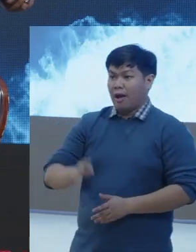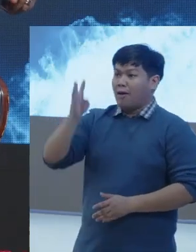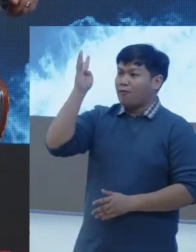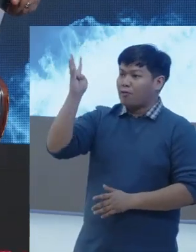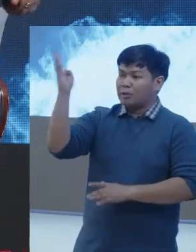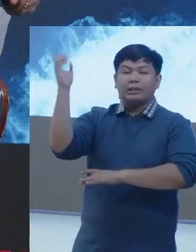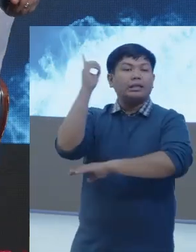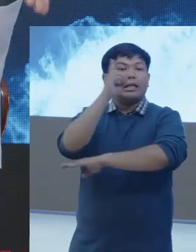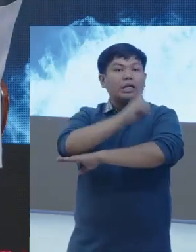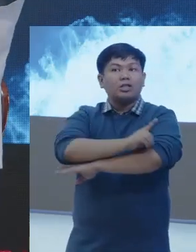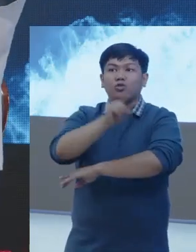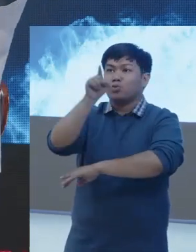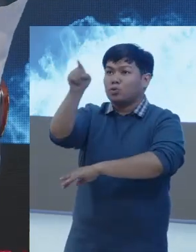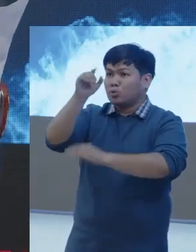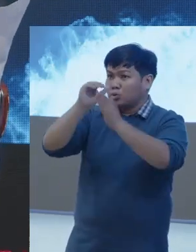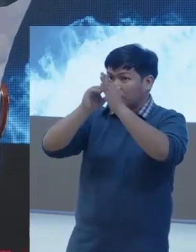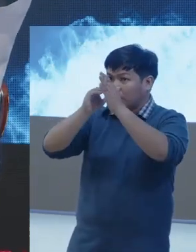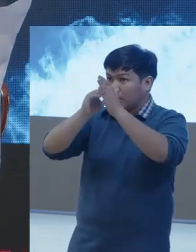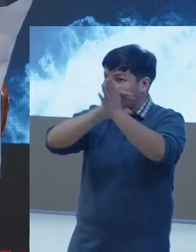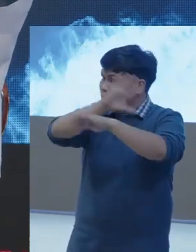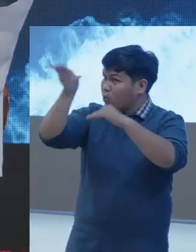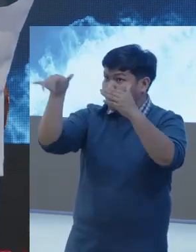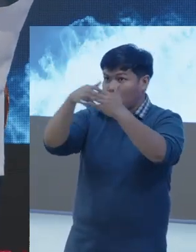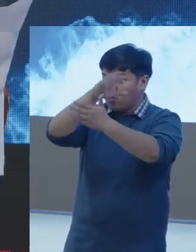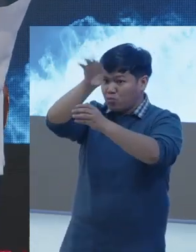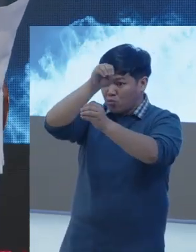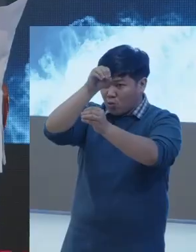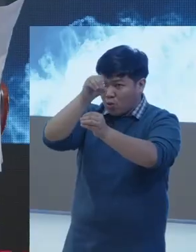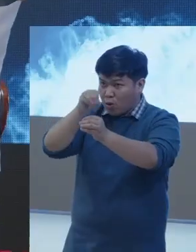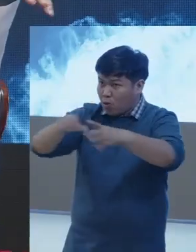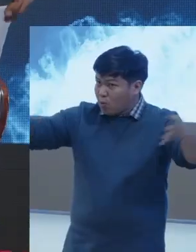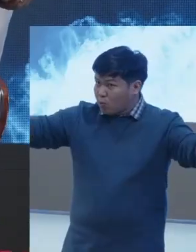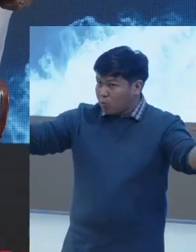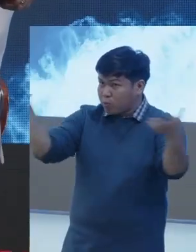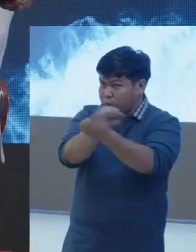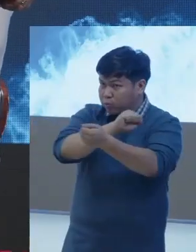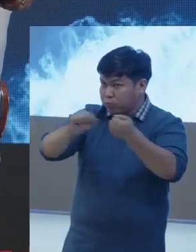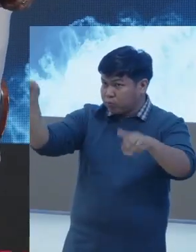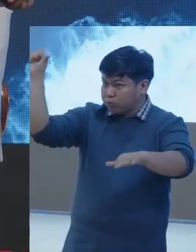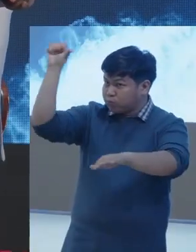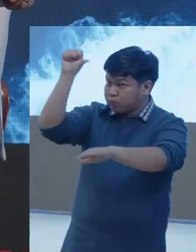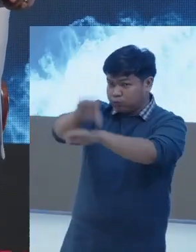"Yet 40 days and Nineveh shall be overthrown."